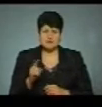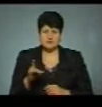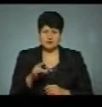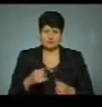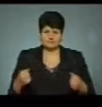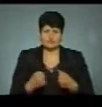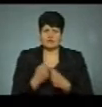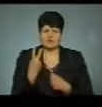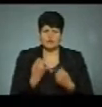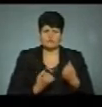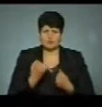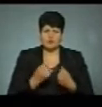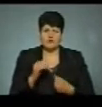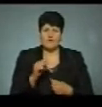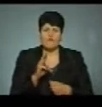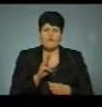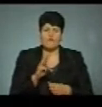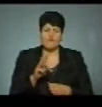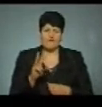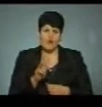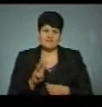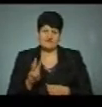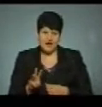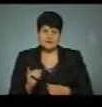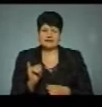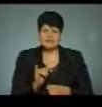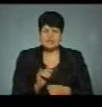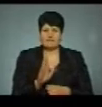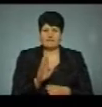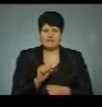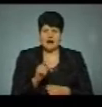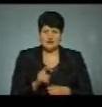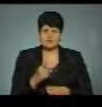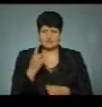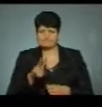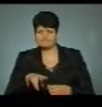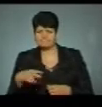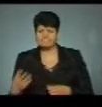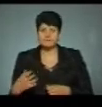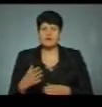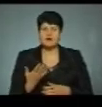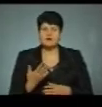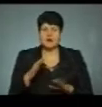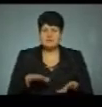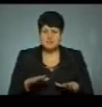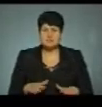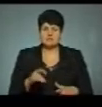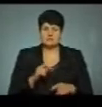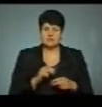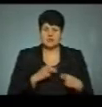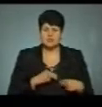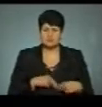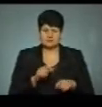легкових автомобілі – Volkswagen та ВАЗ. Зараз одна легківка у кюветі. На місці працюють слідчі, а також патрульні